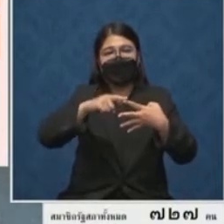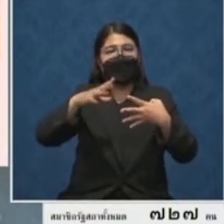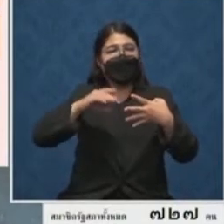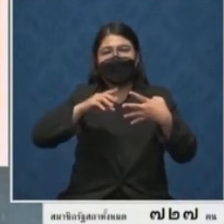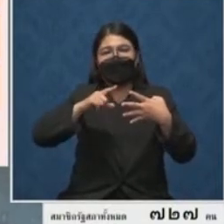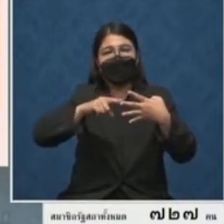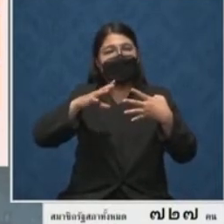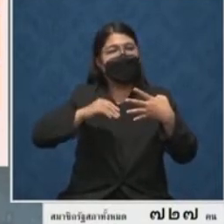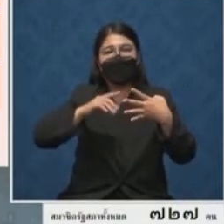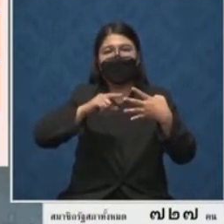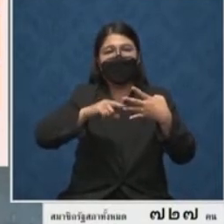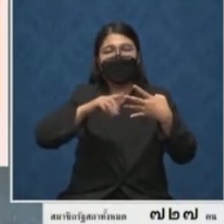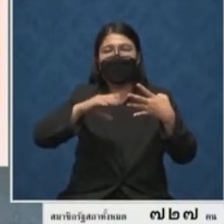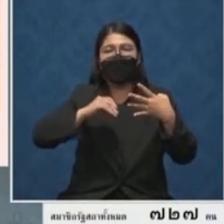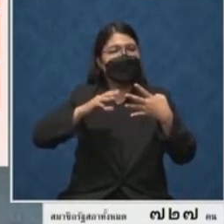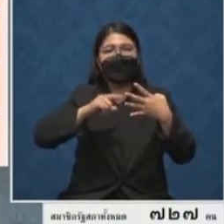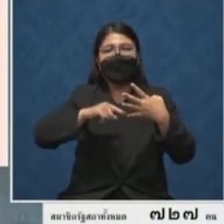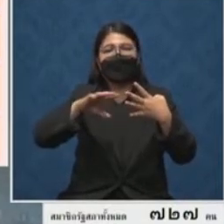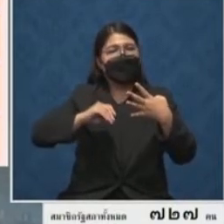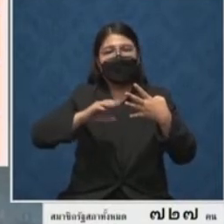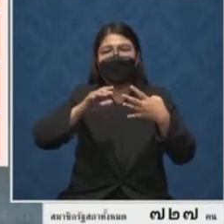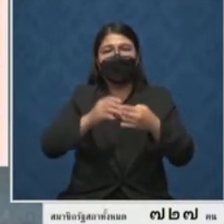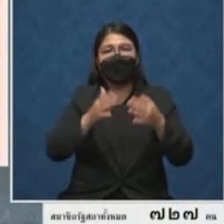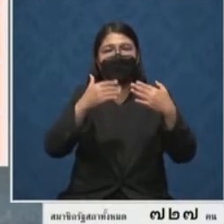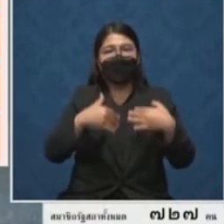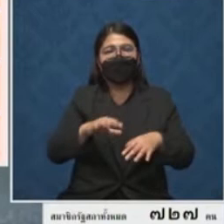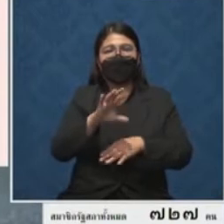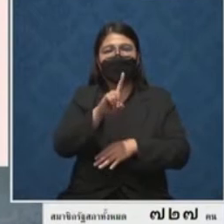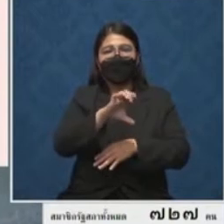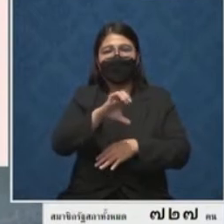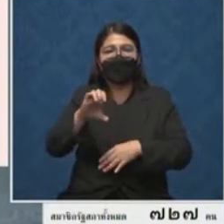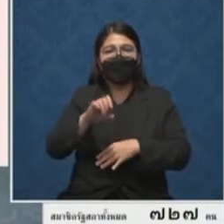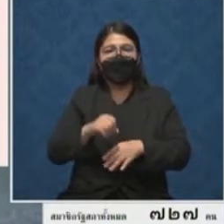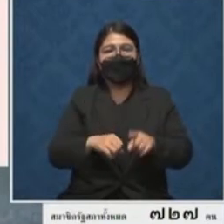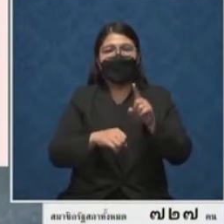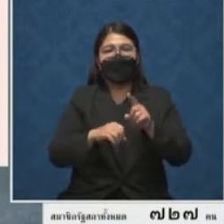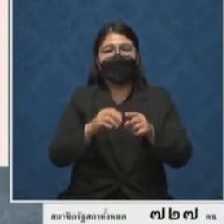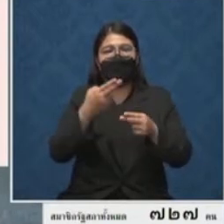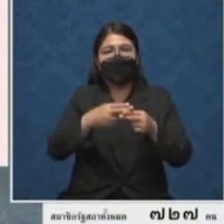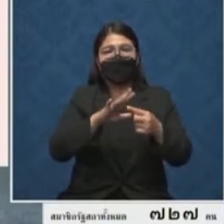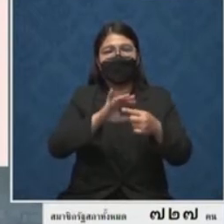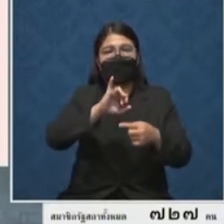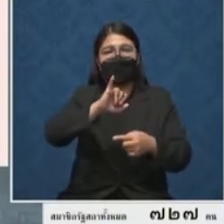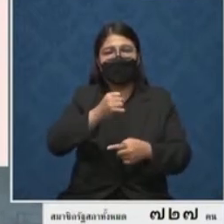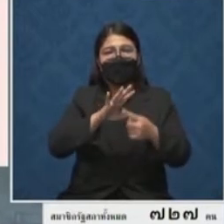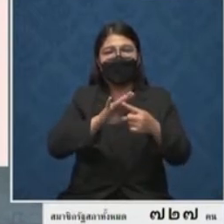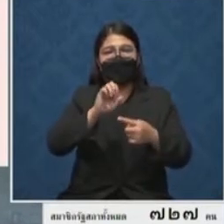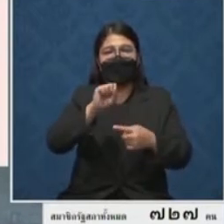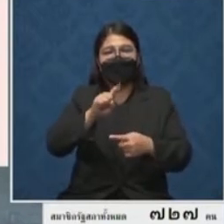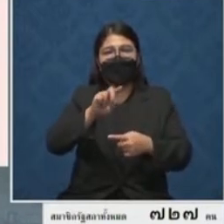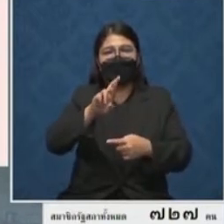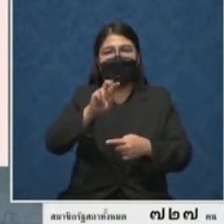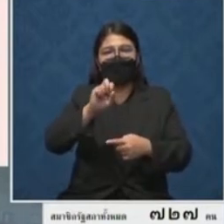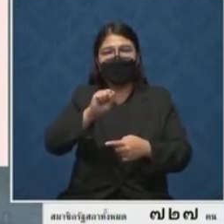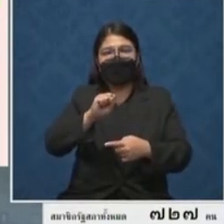การ4ไม่รับหลักการค่ะ 100นายเจเศรษฐ์ไทยเศรษฐ ์1รับหลัก